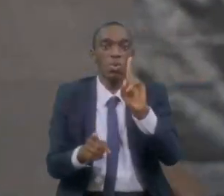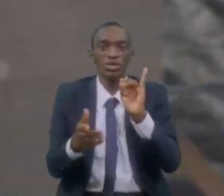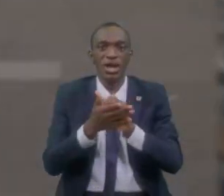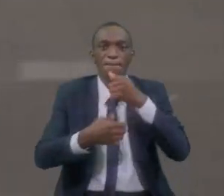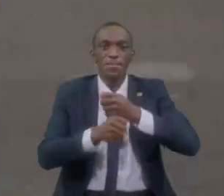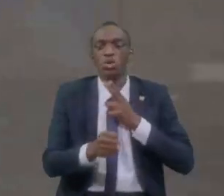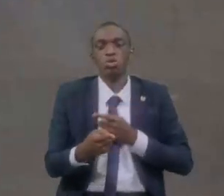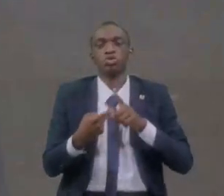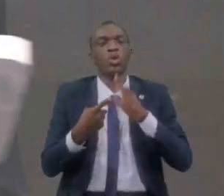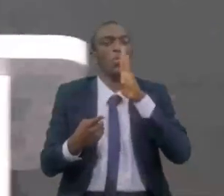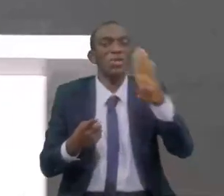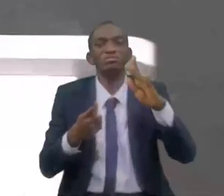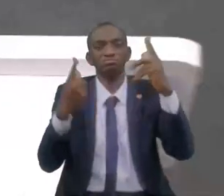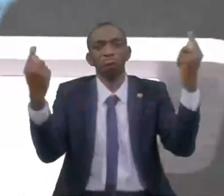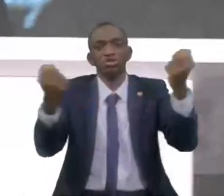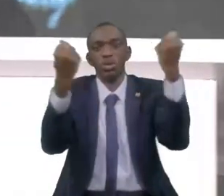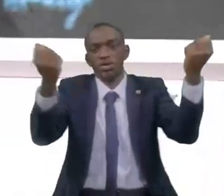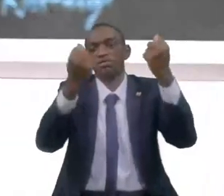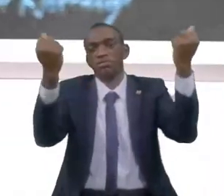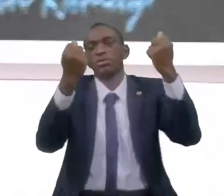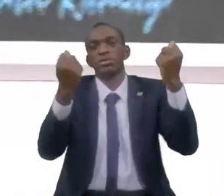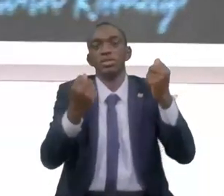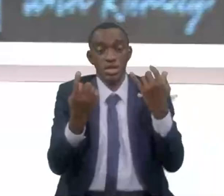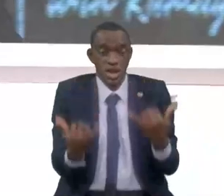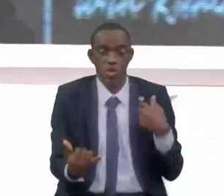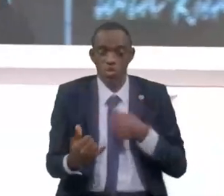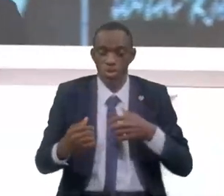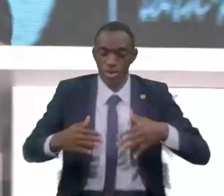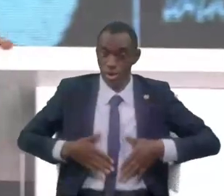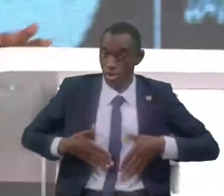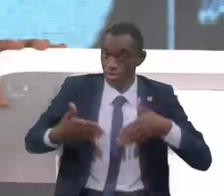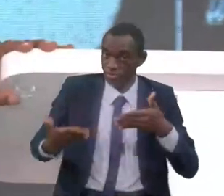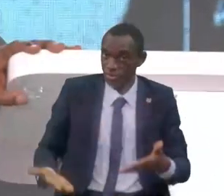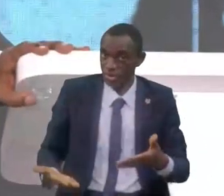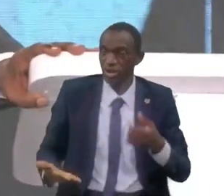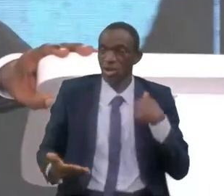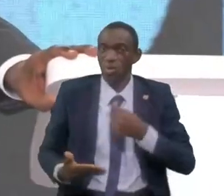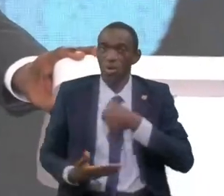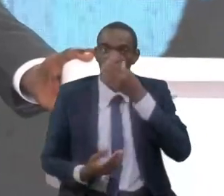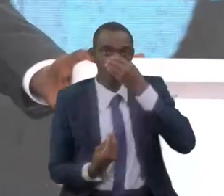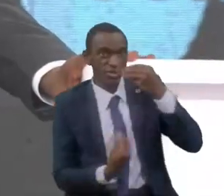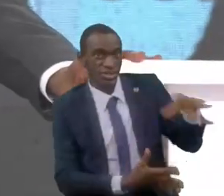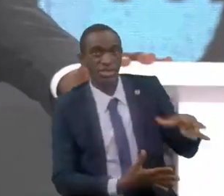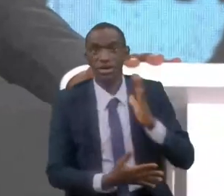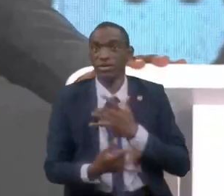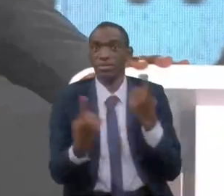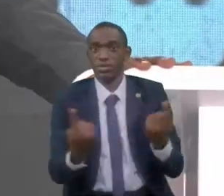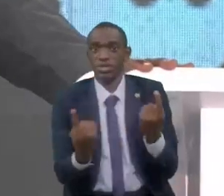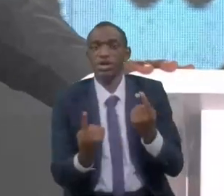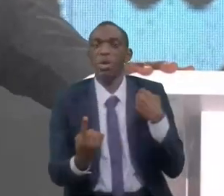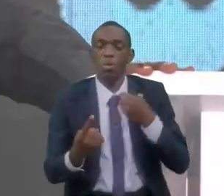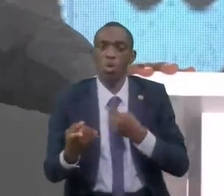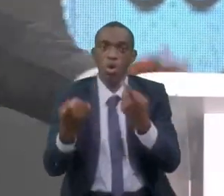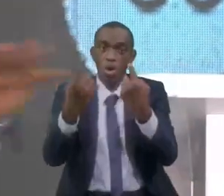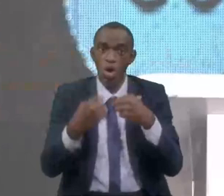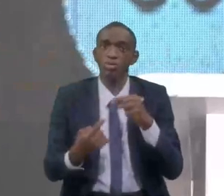victorieux. Maintenant, nous sommes venus au Seigneur, nous avons confessé, nous avons abandonné, nous sommes venus au Seigneur